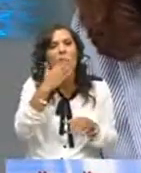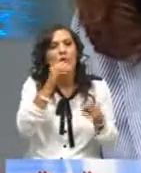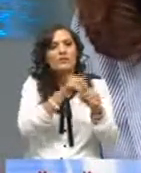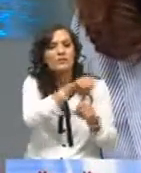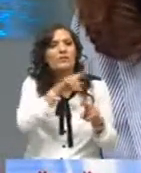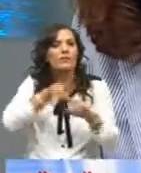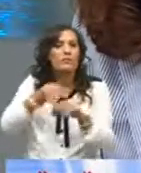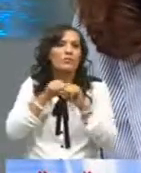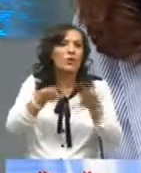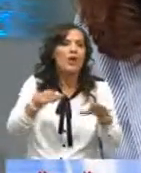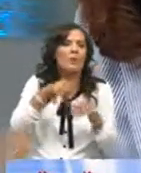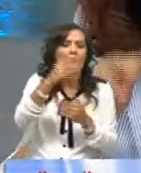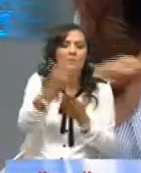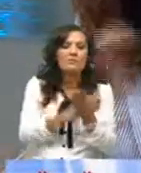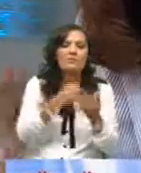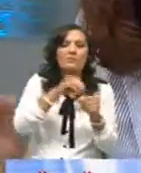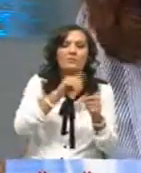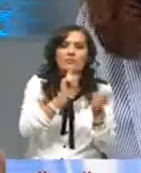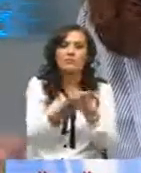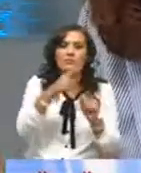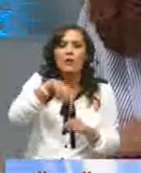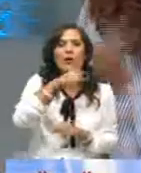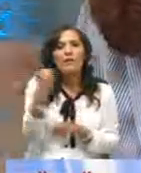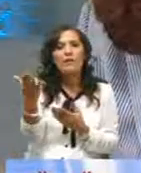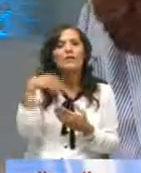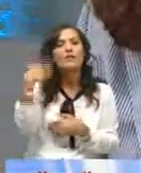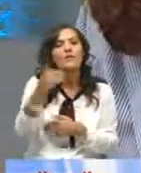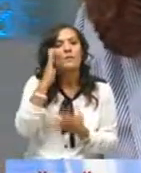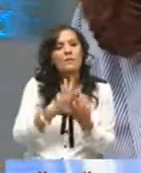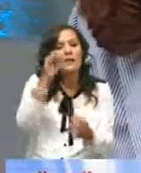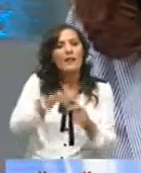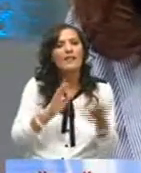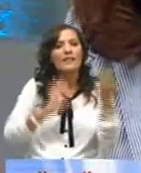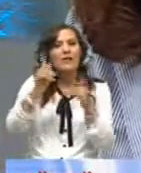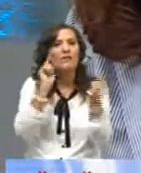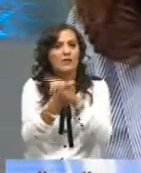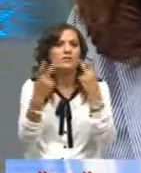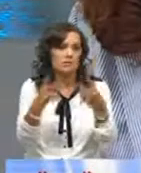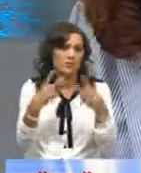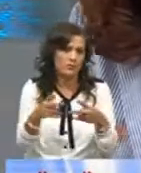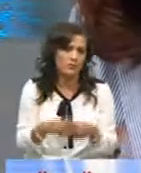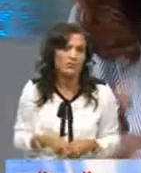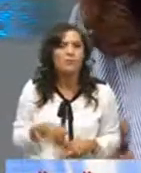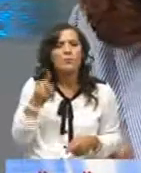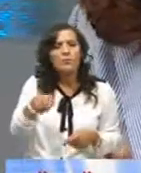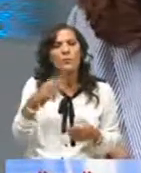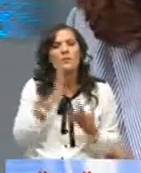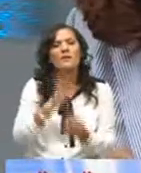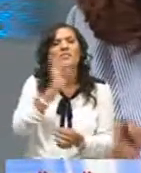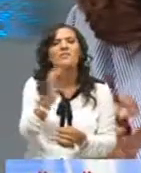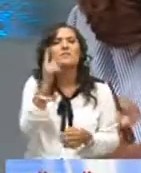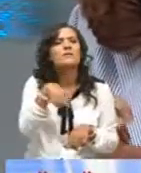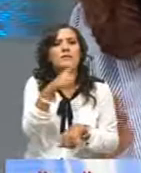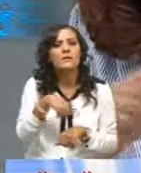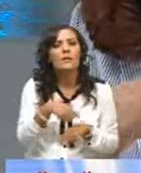okullarda verilen programlanmış sistem Bunlar verildikten sonra Bireyde Siz davranışı değiştirebiliyorsunuz ve biri